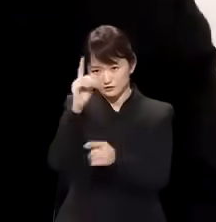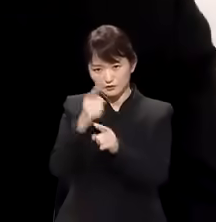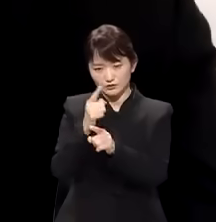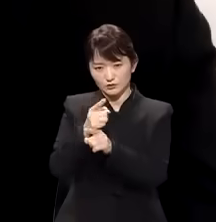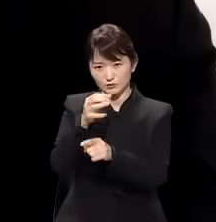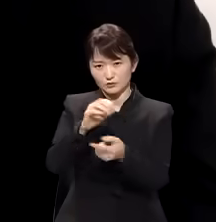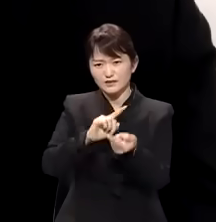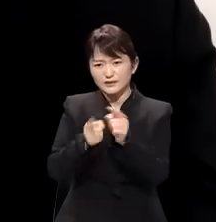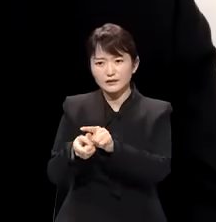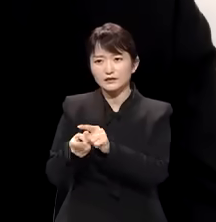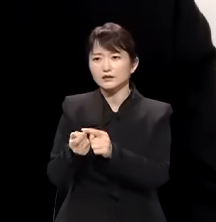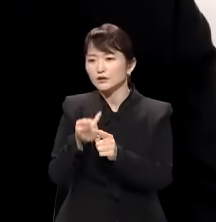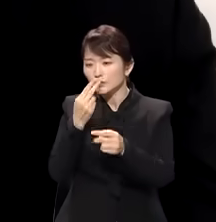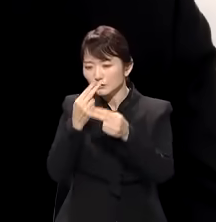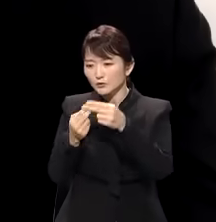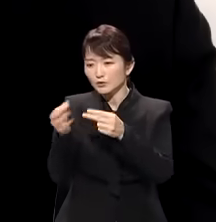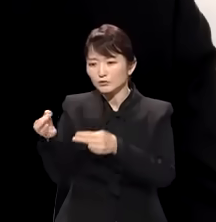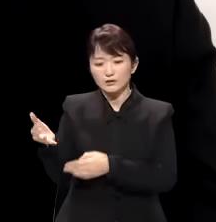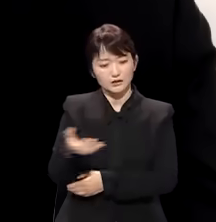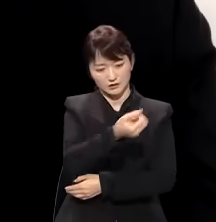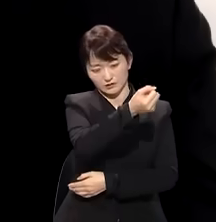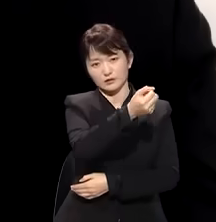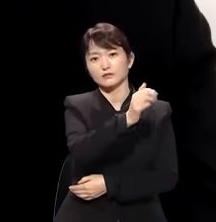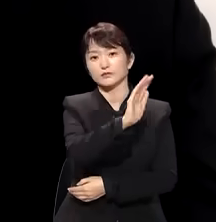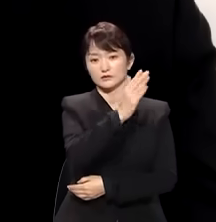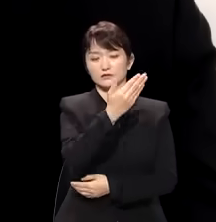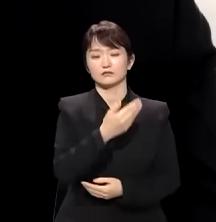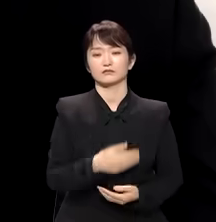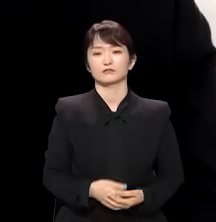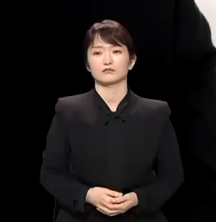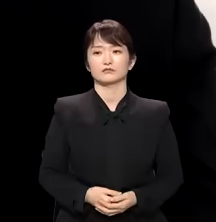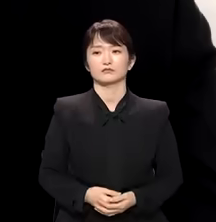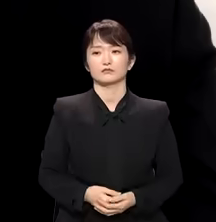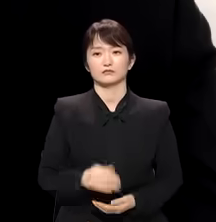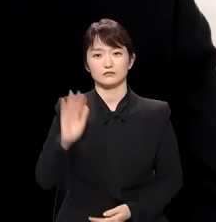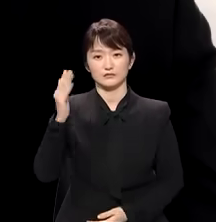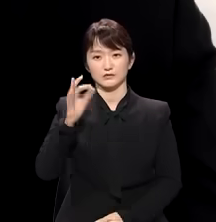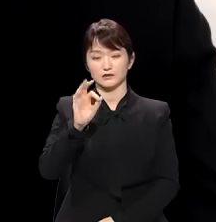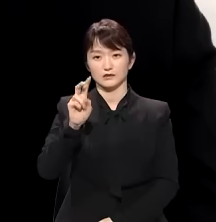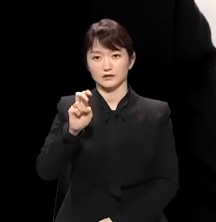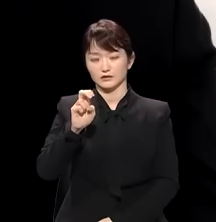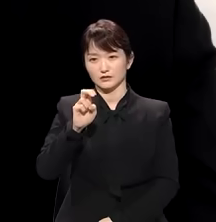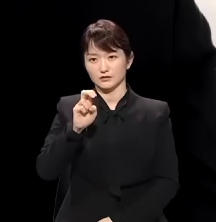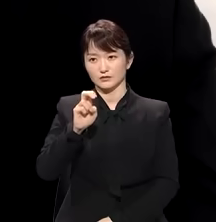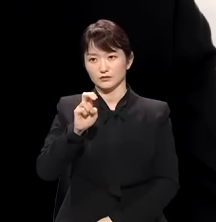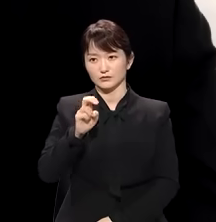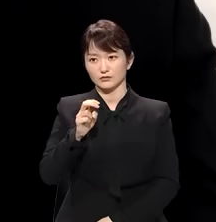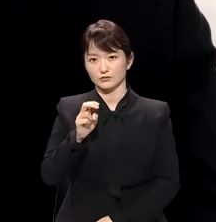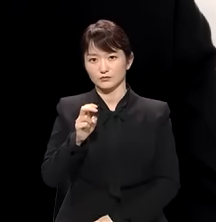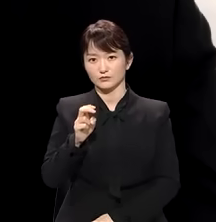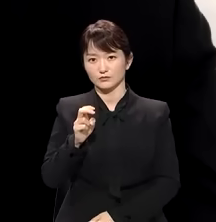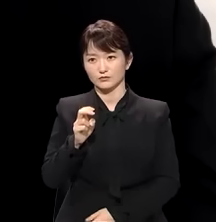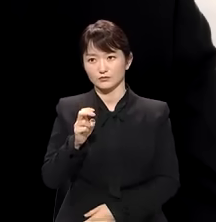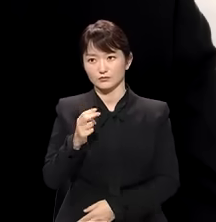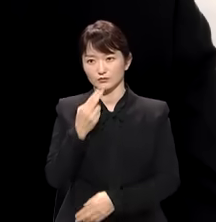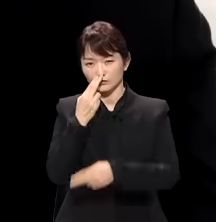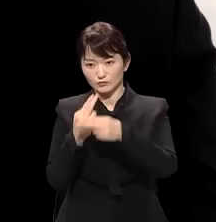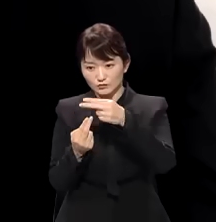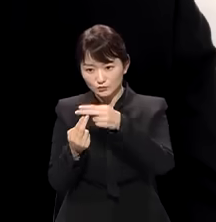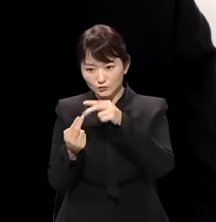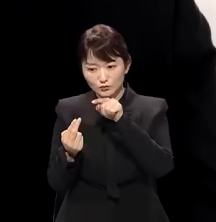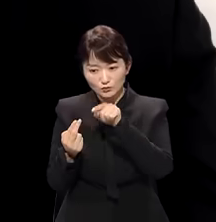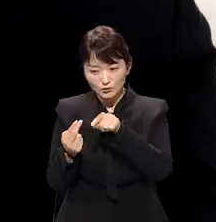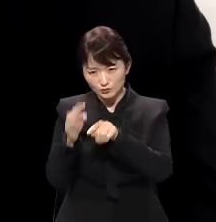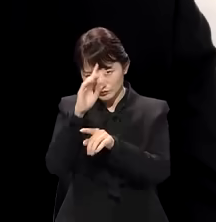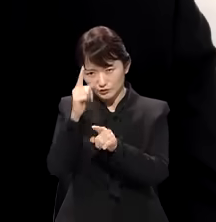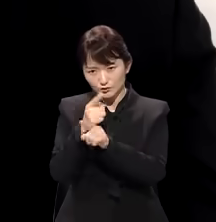그 보험금을 네가 가져가면 되지 않냐 이렇게 얘기를 합니다 근데 요즘 안보은 치료비도 일부 지원이 될 텐데요 그러니까요 저 그게 좀